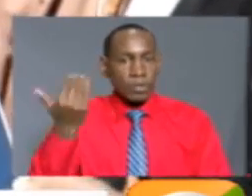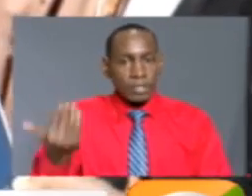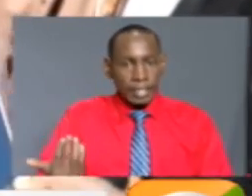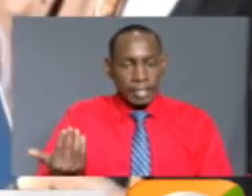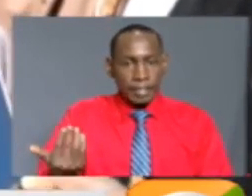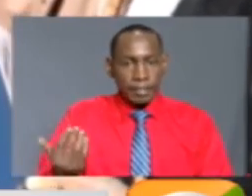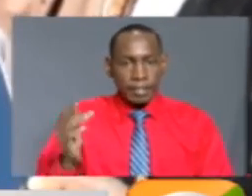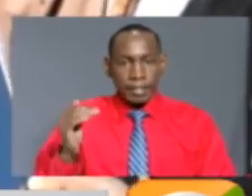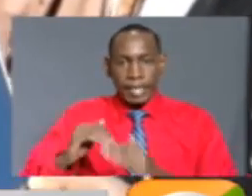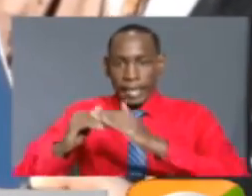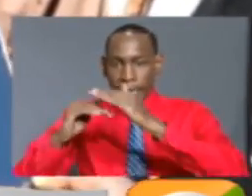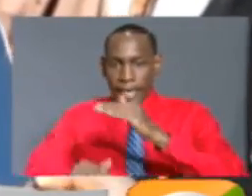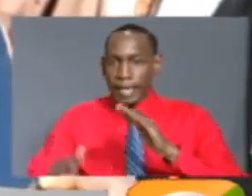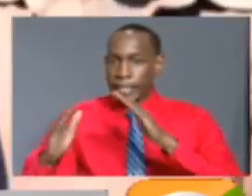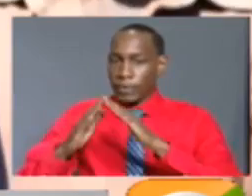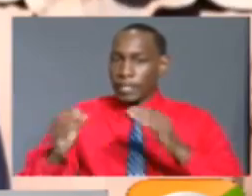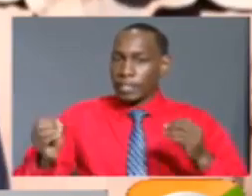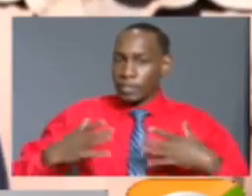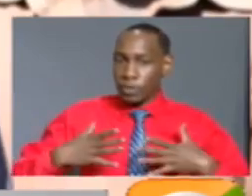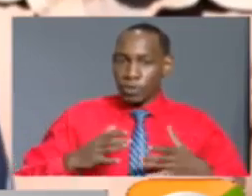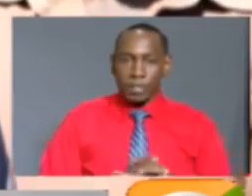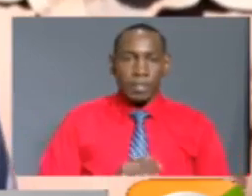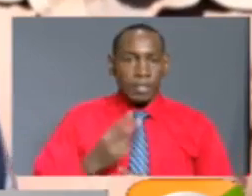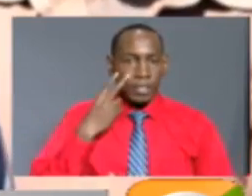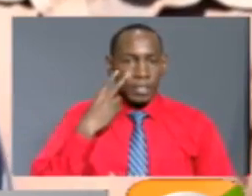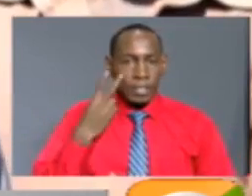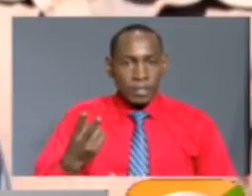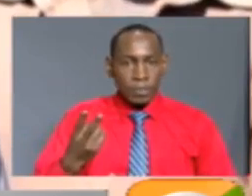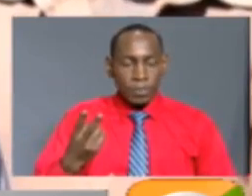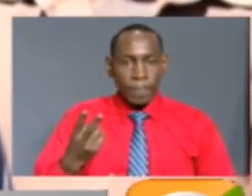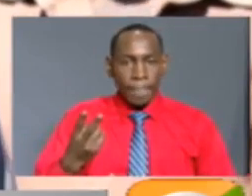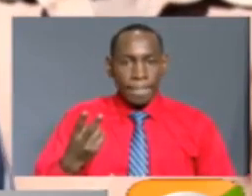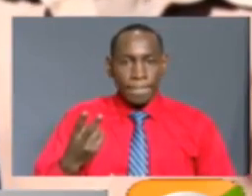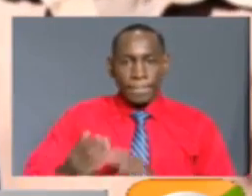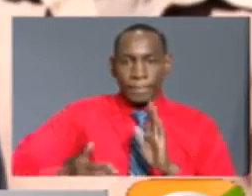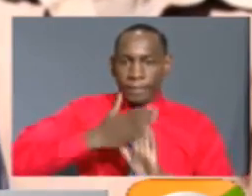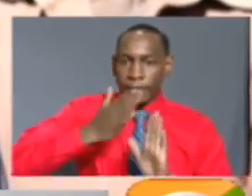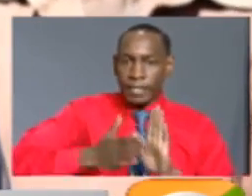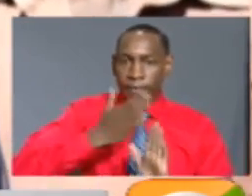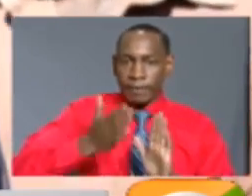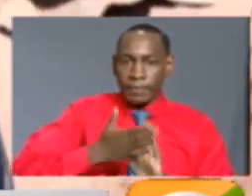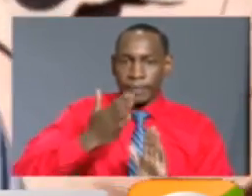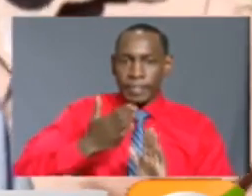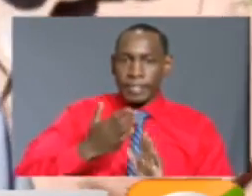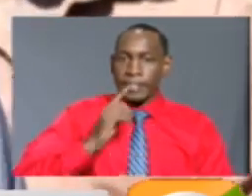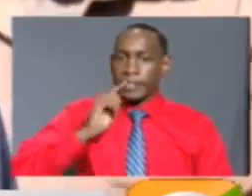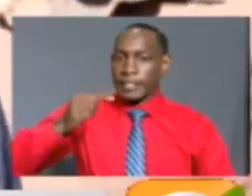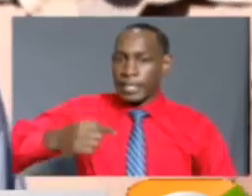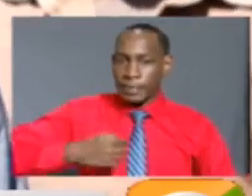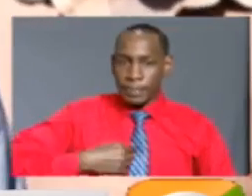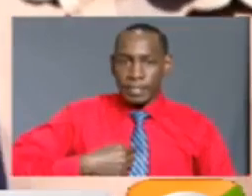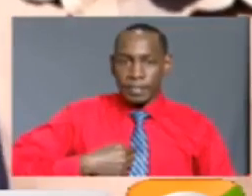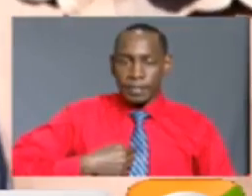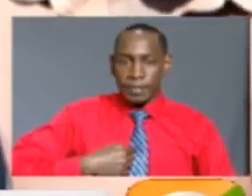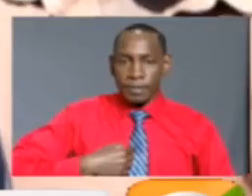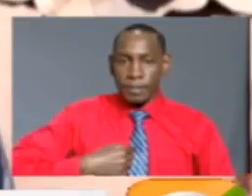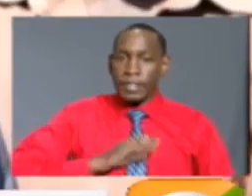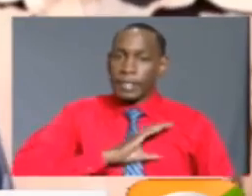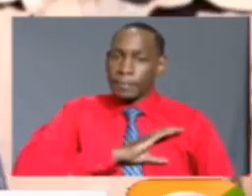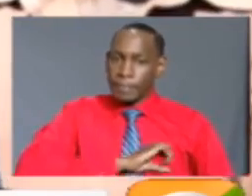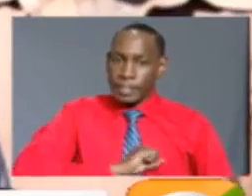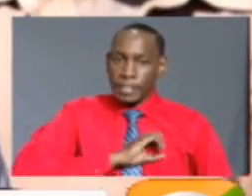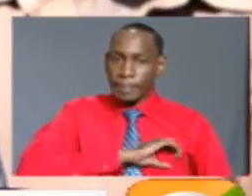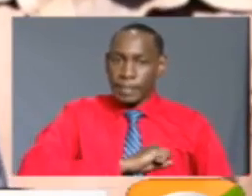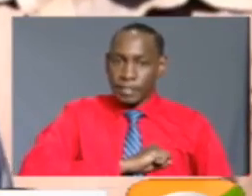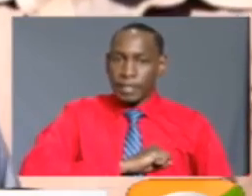jini ya choo, tukashangaa. Tuko naona mamekla yanafika mbio. Nini mamekla yananiambia kiladi shika duro, we